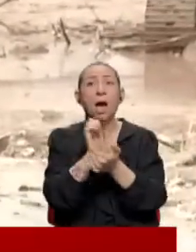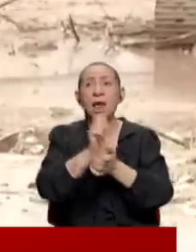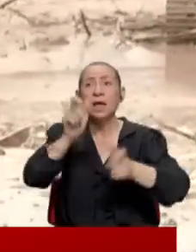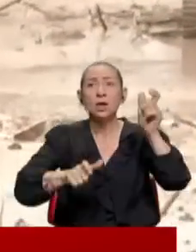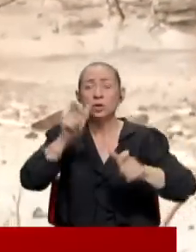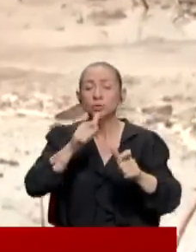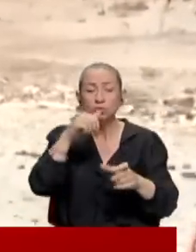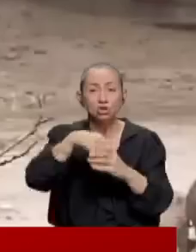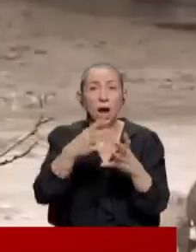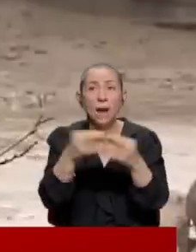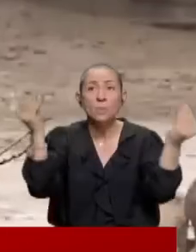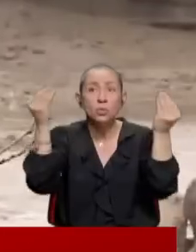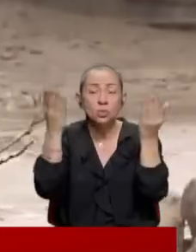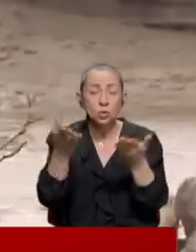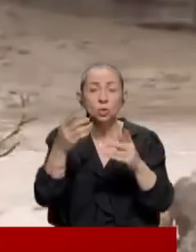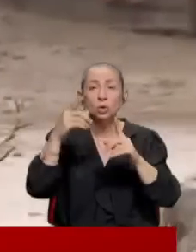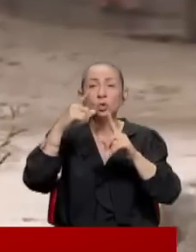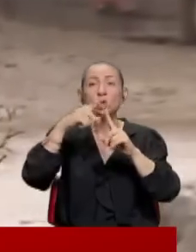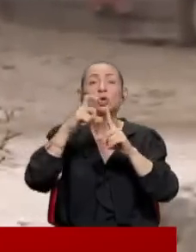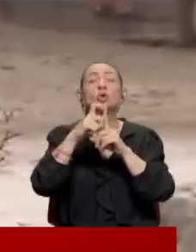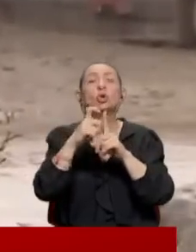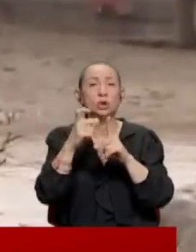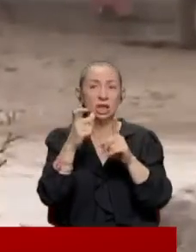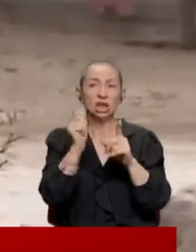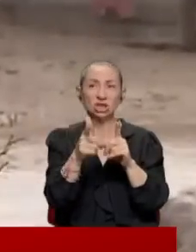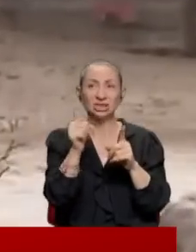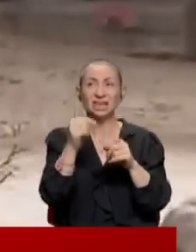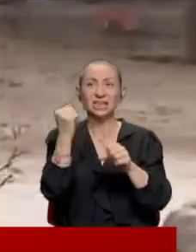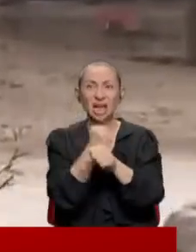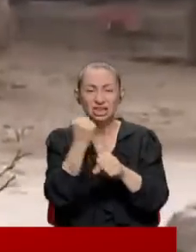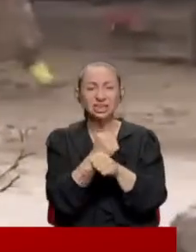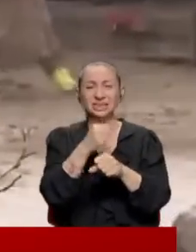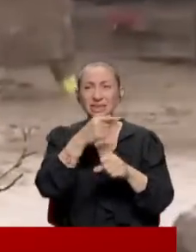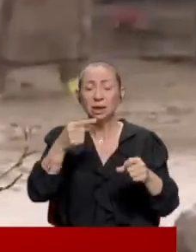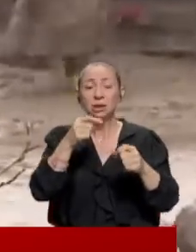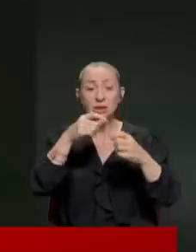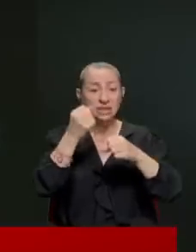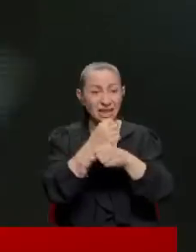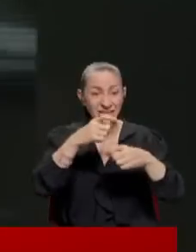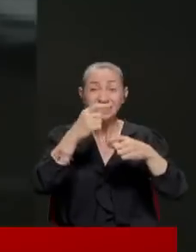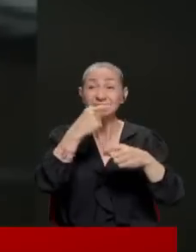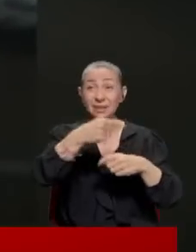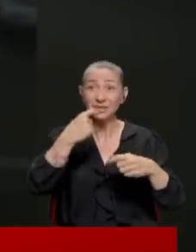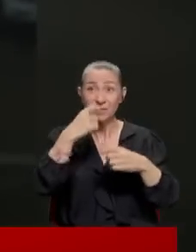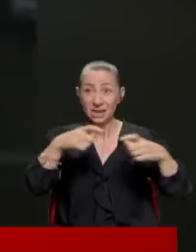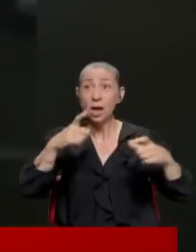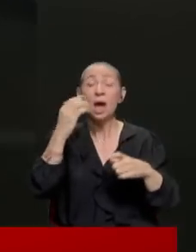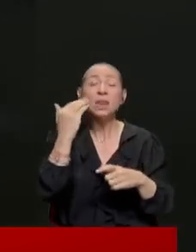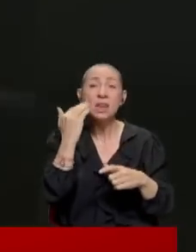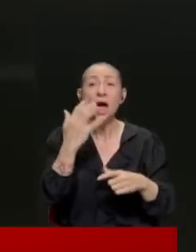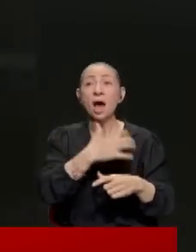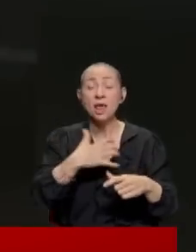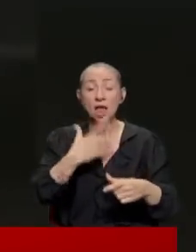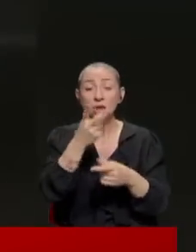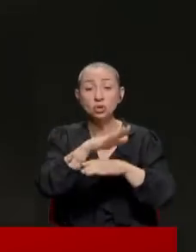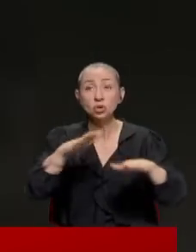bireyleri suda kayboldu. Tut ilçesinde taşan dere kaya parçalarını ve konteyneri sürükledi. O konteynerde kalan büyük anne, anne ve